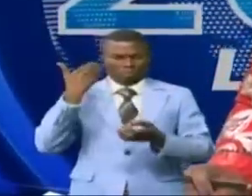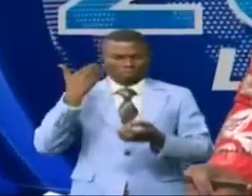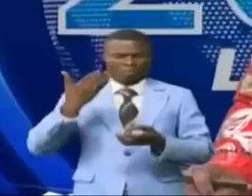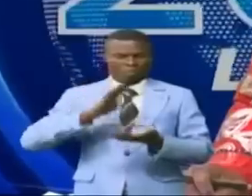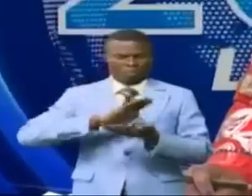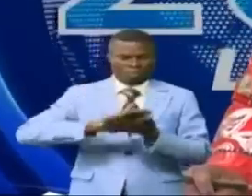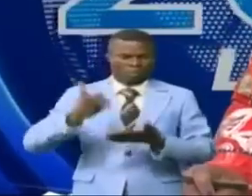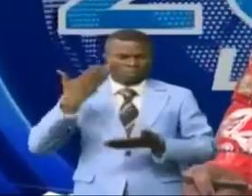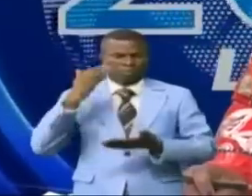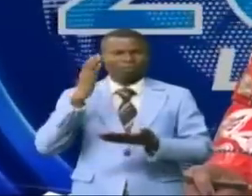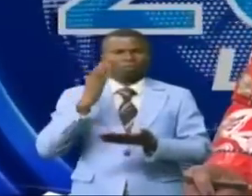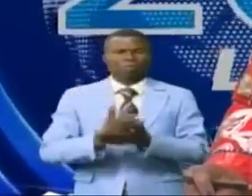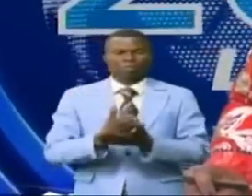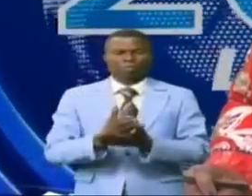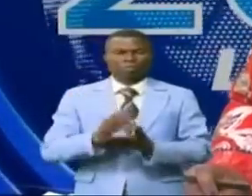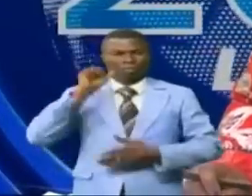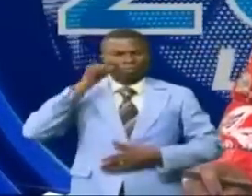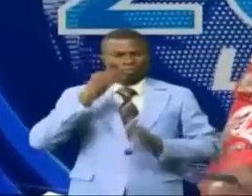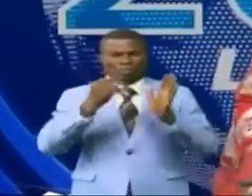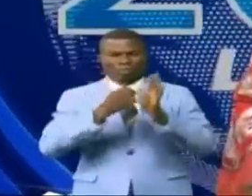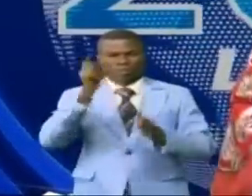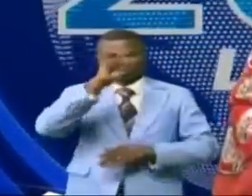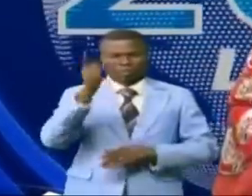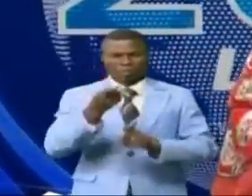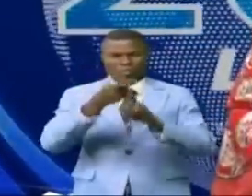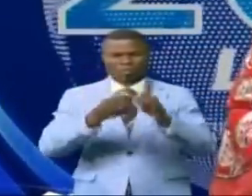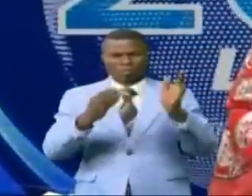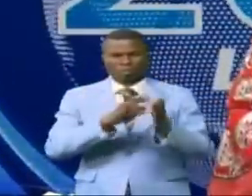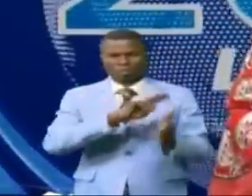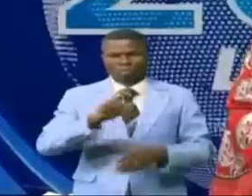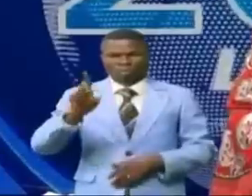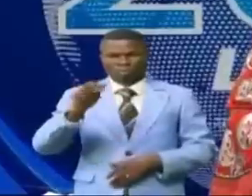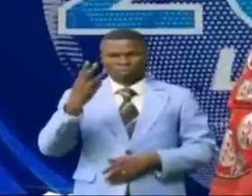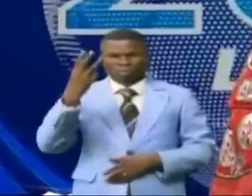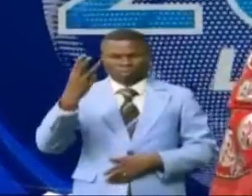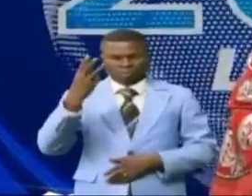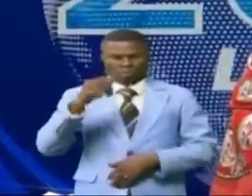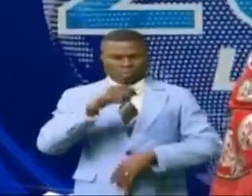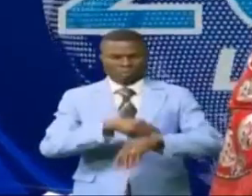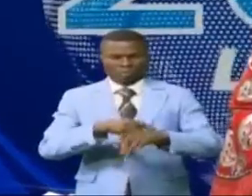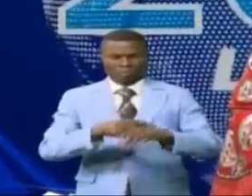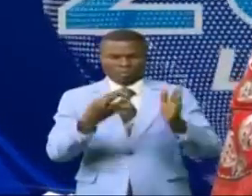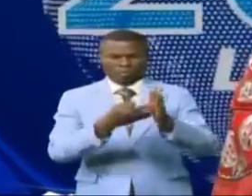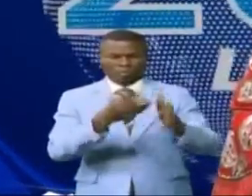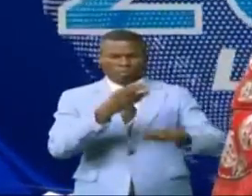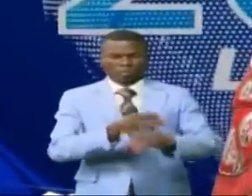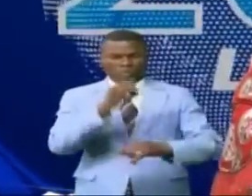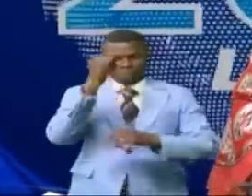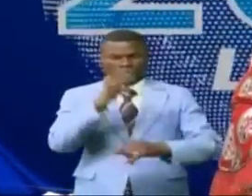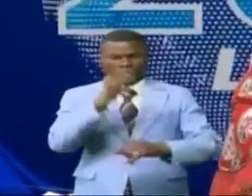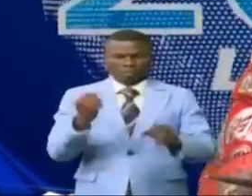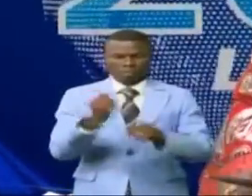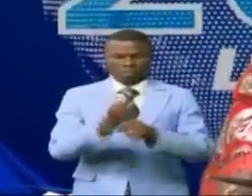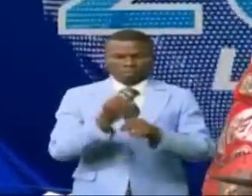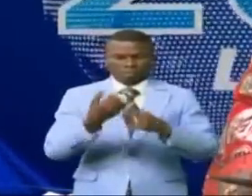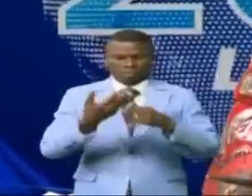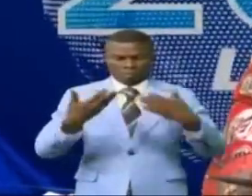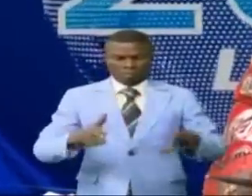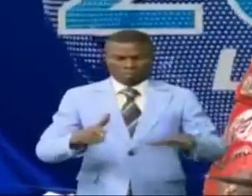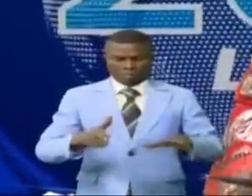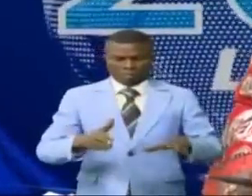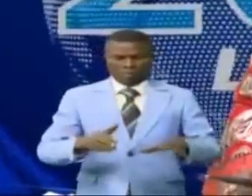sera à l'arrêt ce samedi 30 septembre 2023 à partir de 8h jusqu'à la fin.